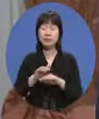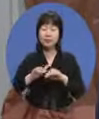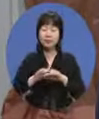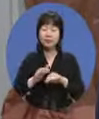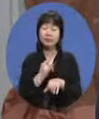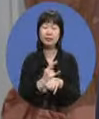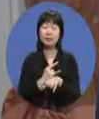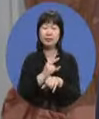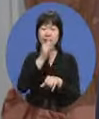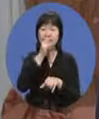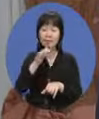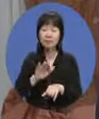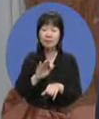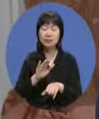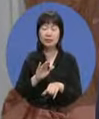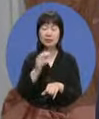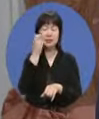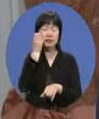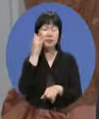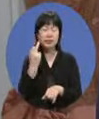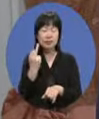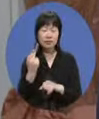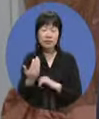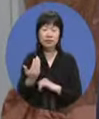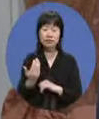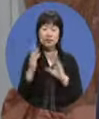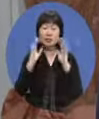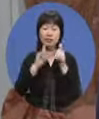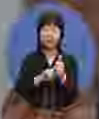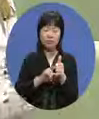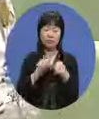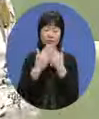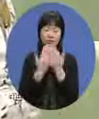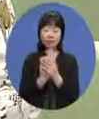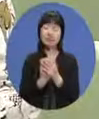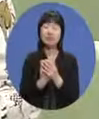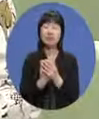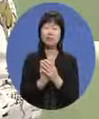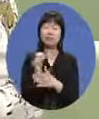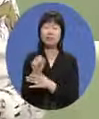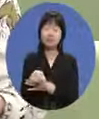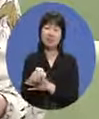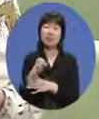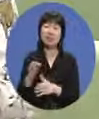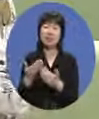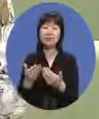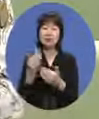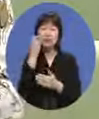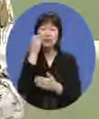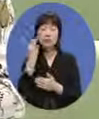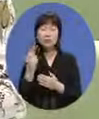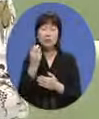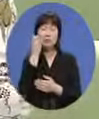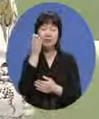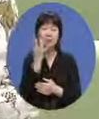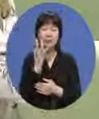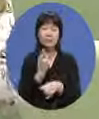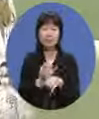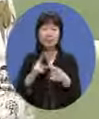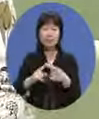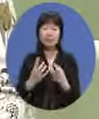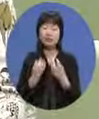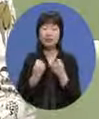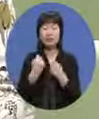해결해 나가는데 12개월 전의 아이는 다 들어줘야 돼요. 12개월에서 24개월은